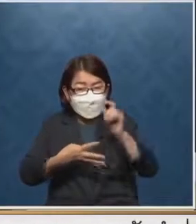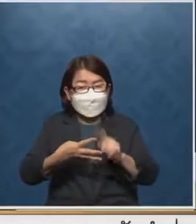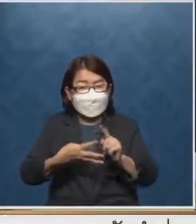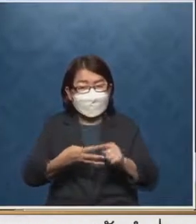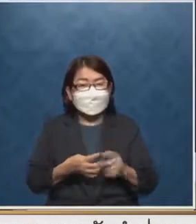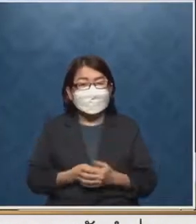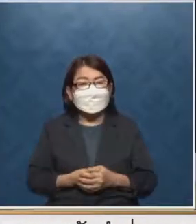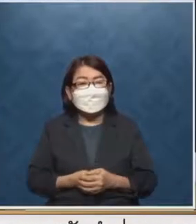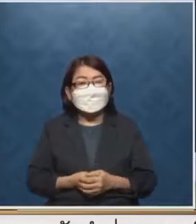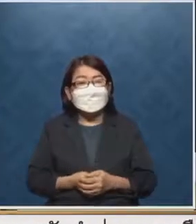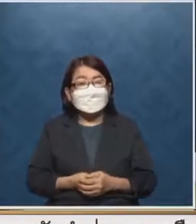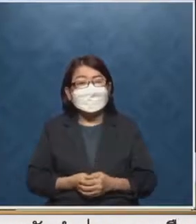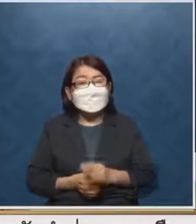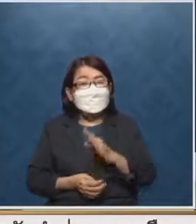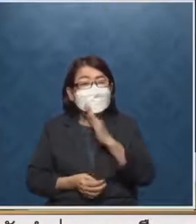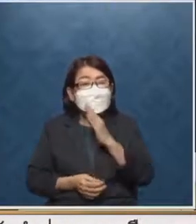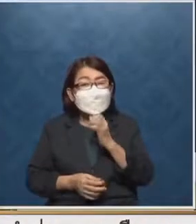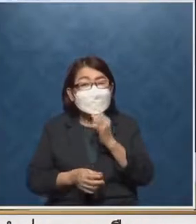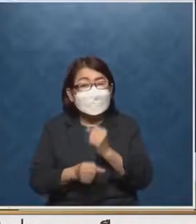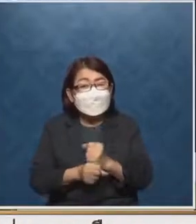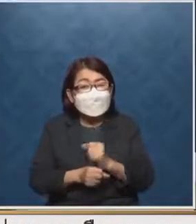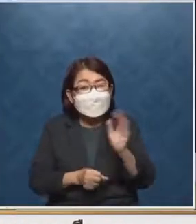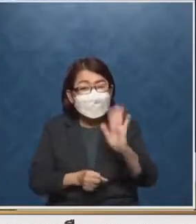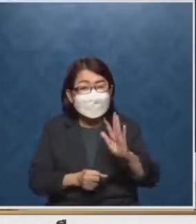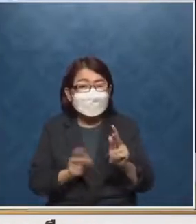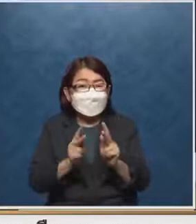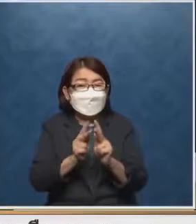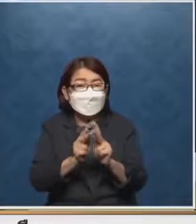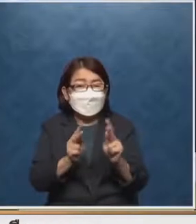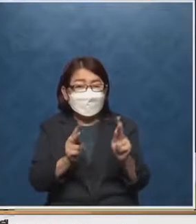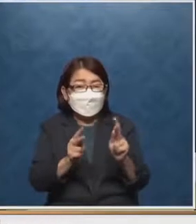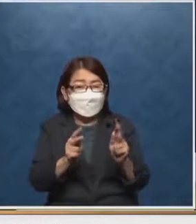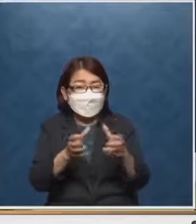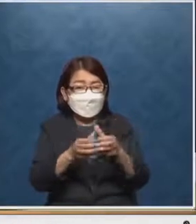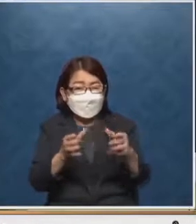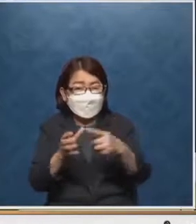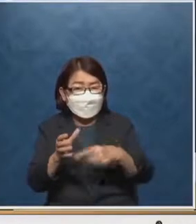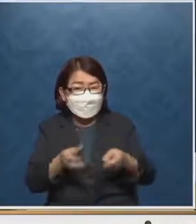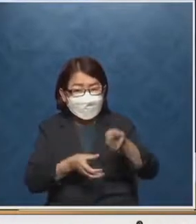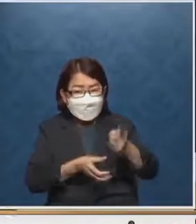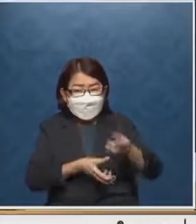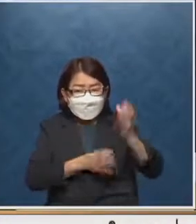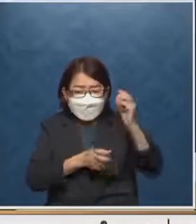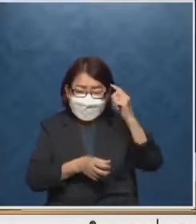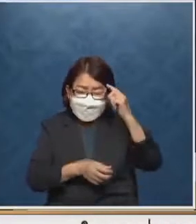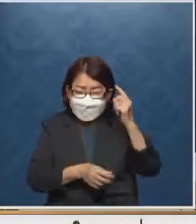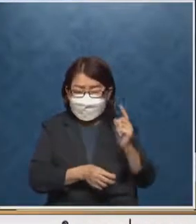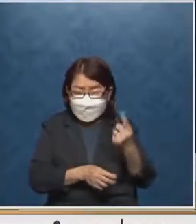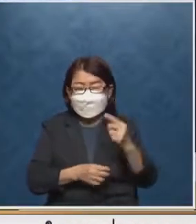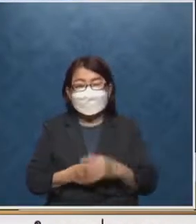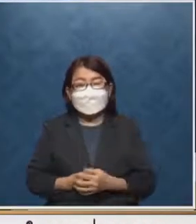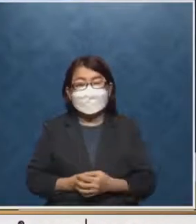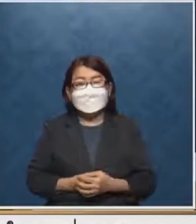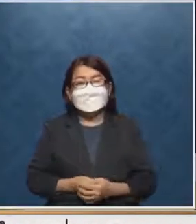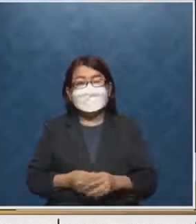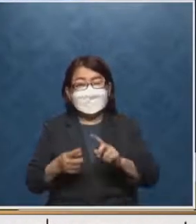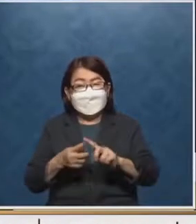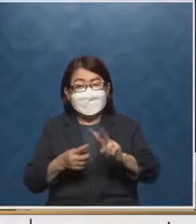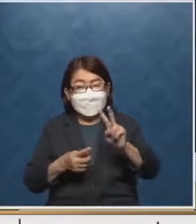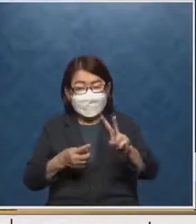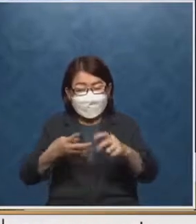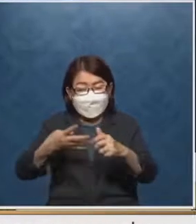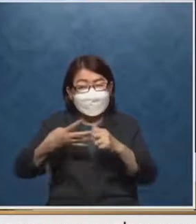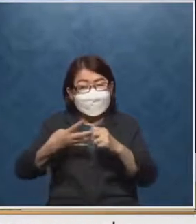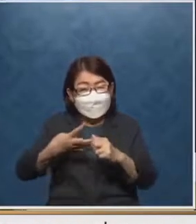ท่านไม่ทำออกมาคณะกรรมการชุดนี้ต้องไปทบทวนบทบาทตัวเองครับภารกิจที่สองคือ